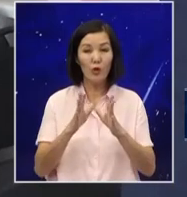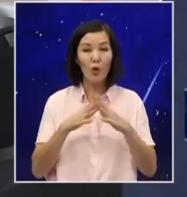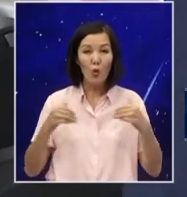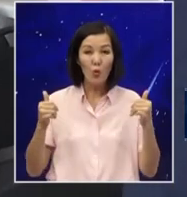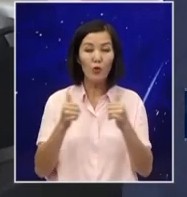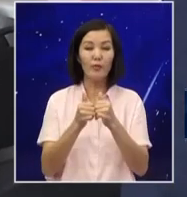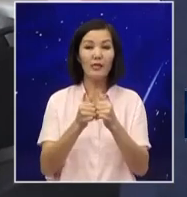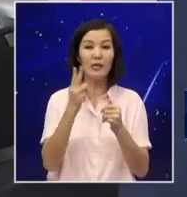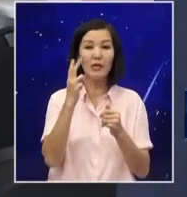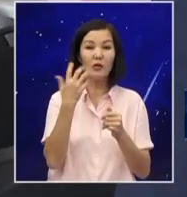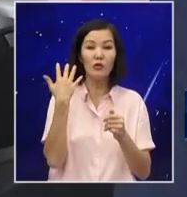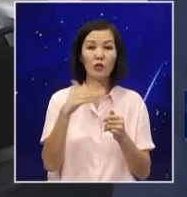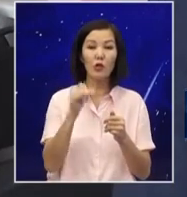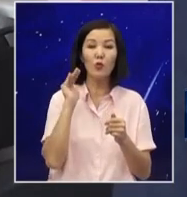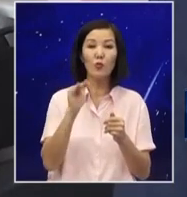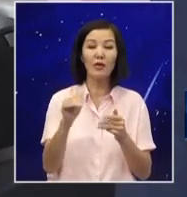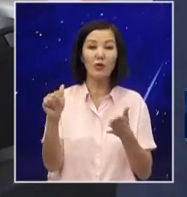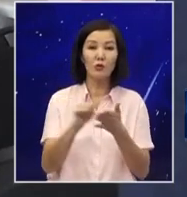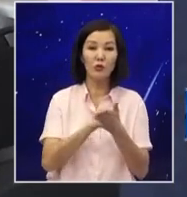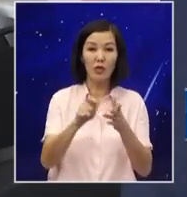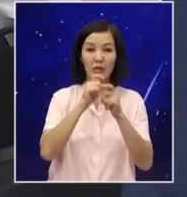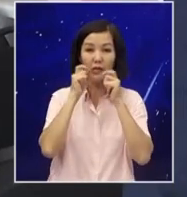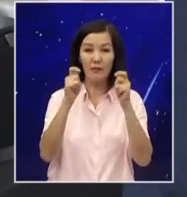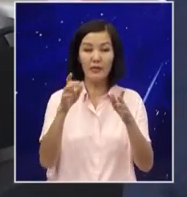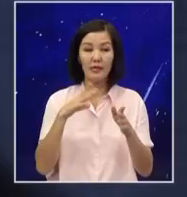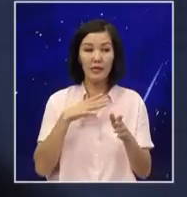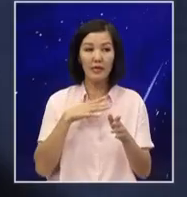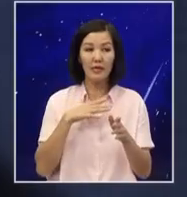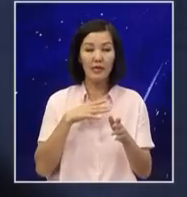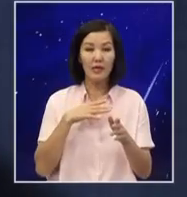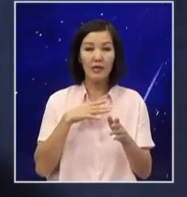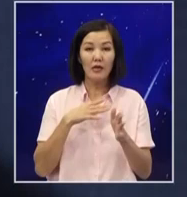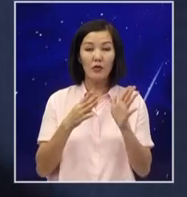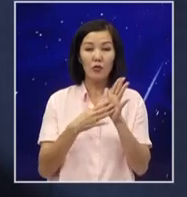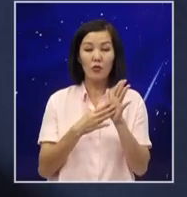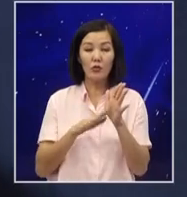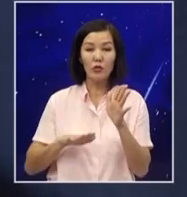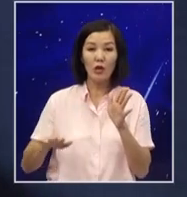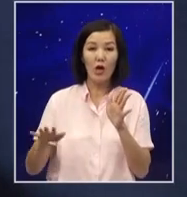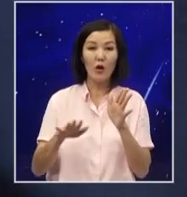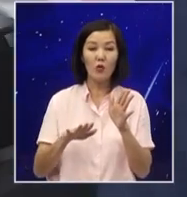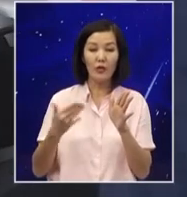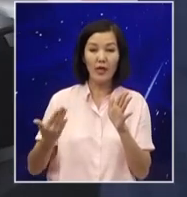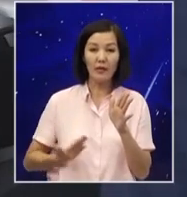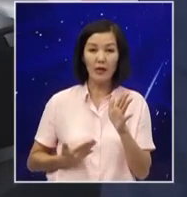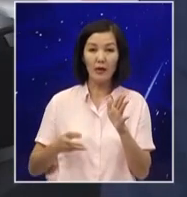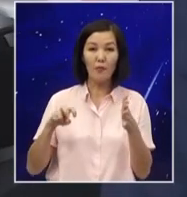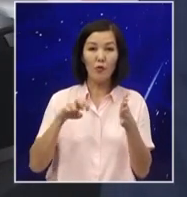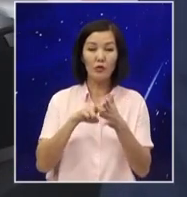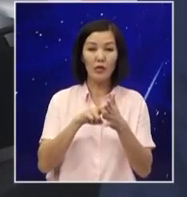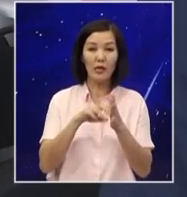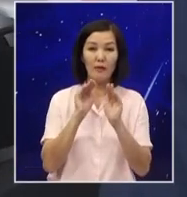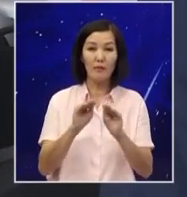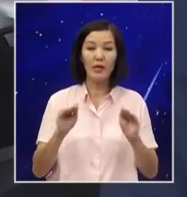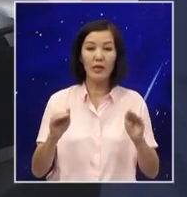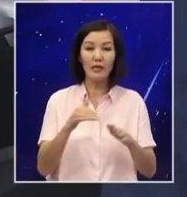250 мыңның сертификатын берген болатымыз. Қазіргі таңда міне бағанаға айтып өткен 9 ауданға біз уже пошта арқылы балалардың